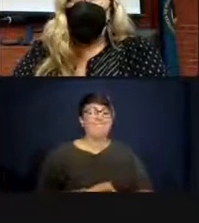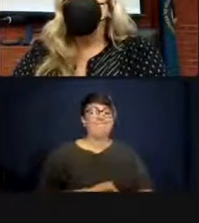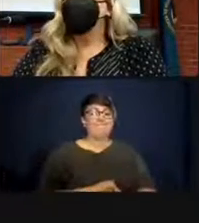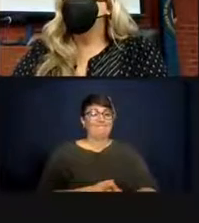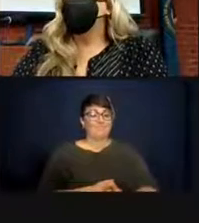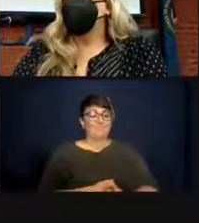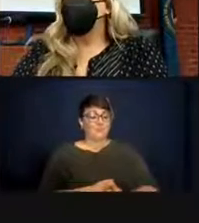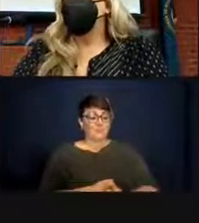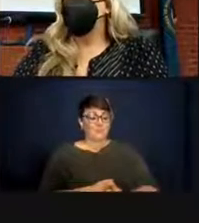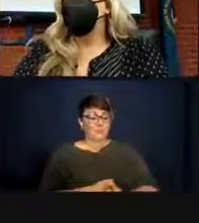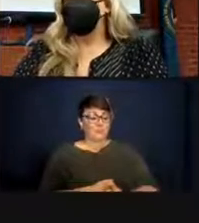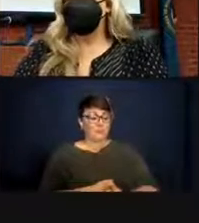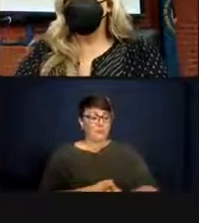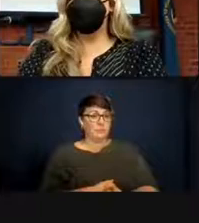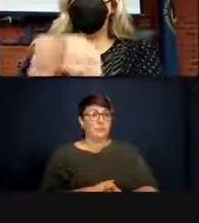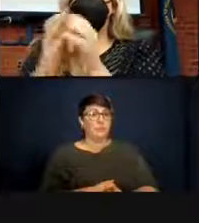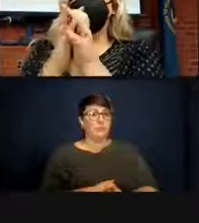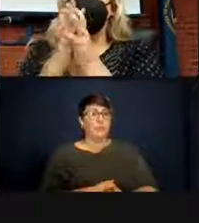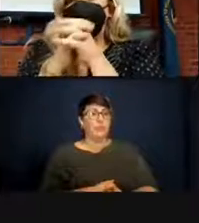معها.